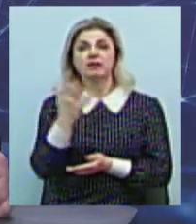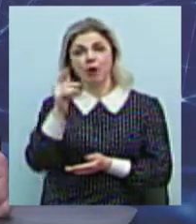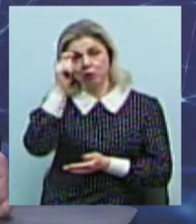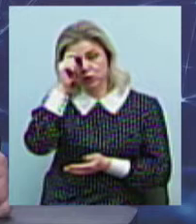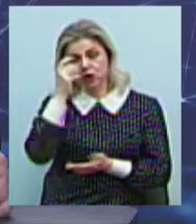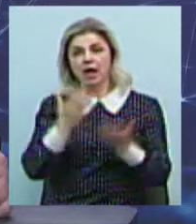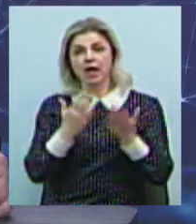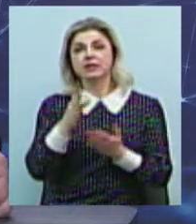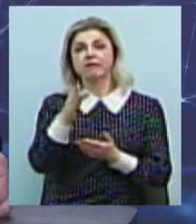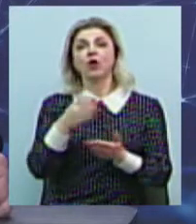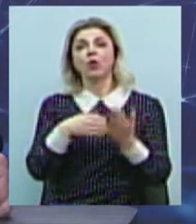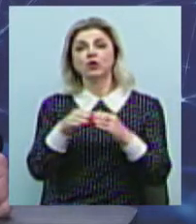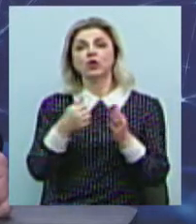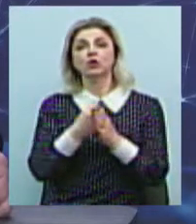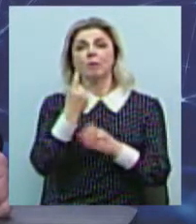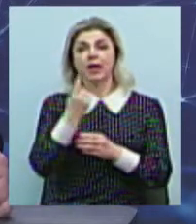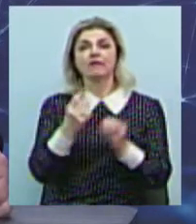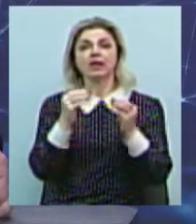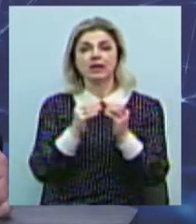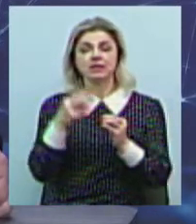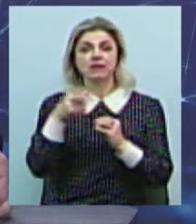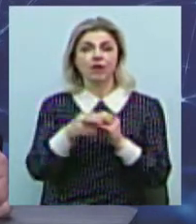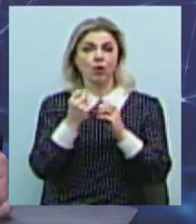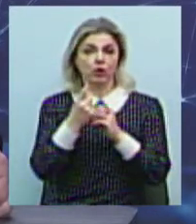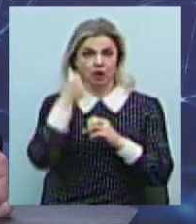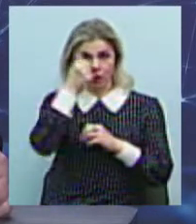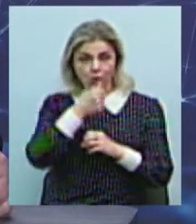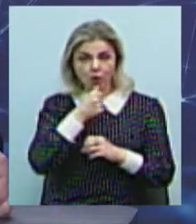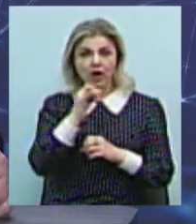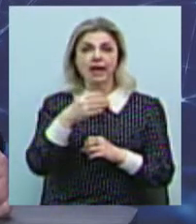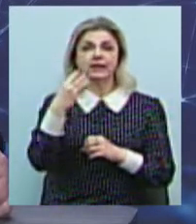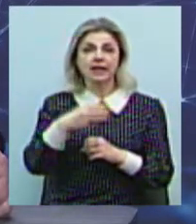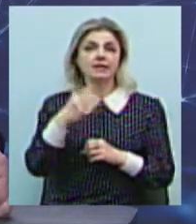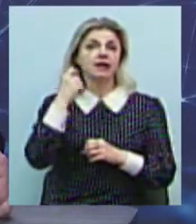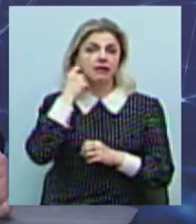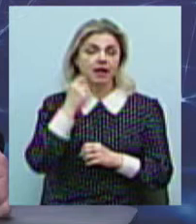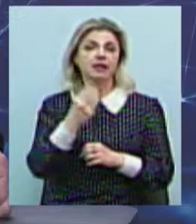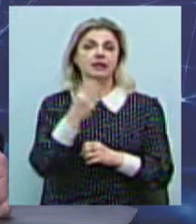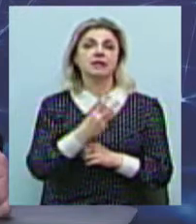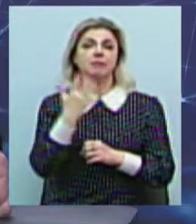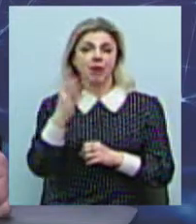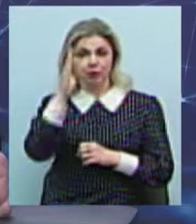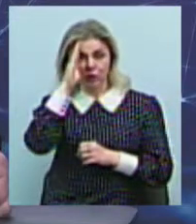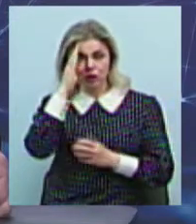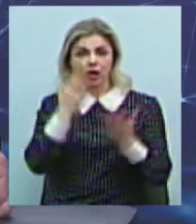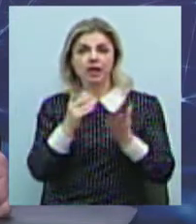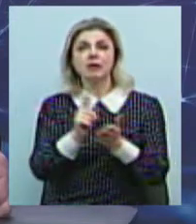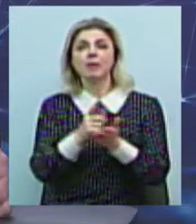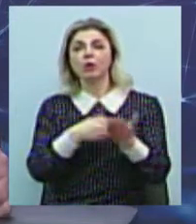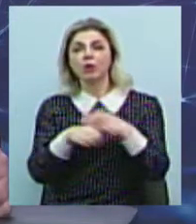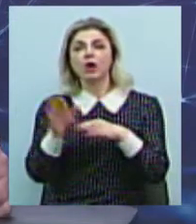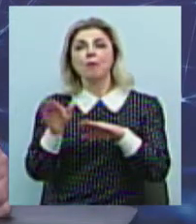якщо вийшли на пенсію до 1.10.2011 року, і 30 років жінки, 35 чоловіки, якщо вийшли на пенсію